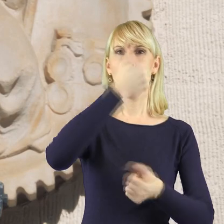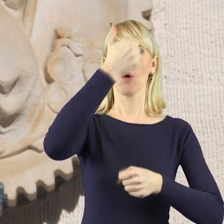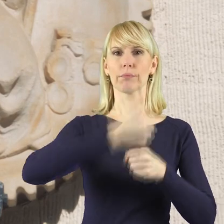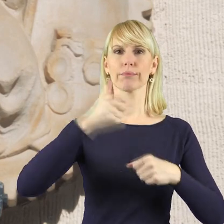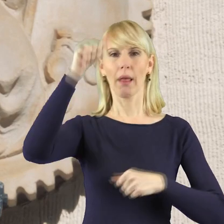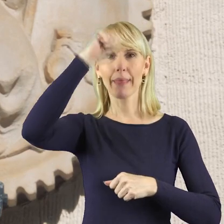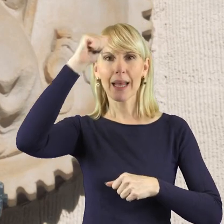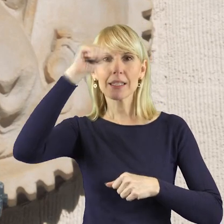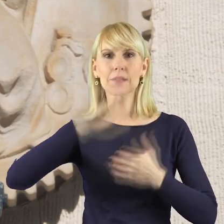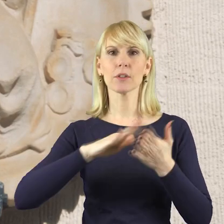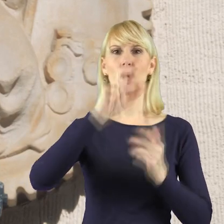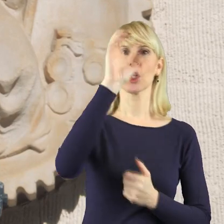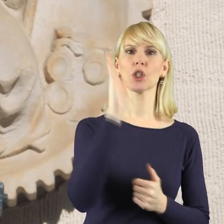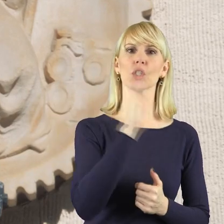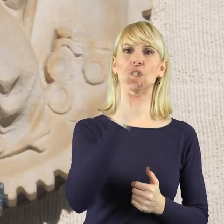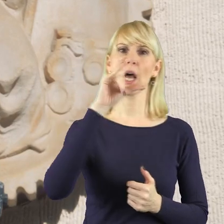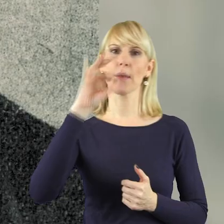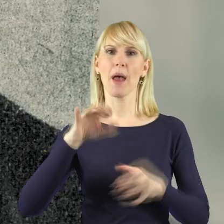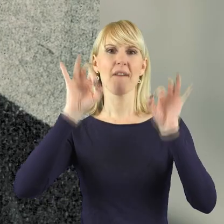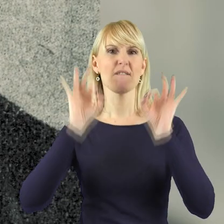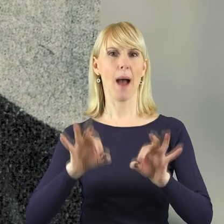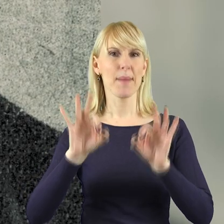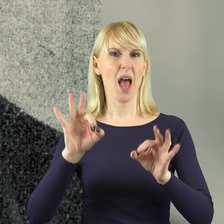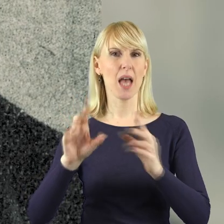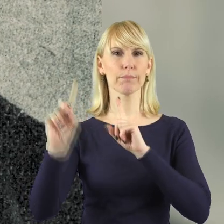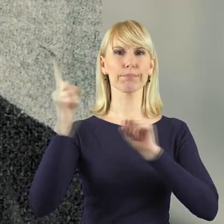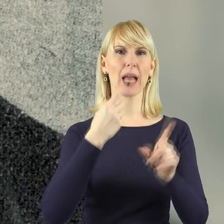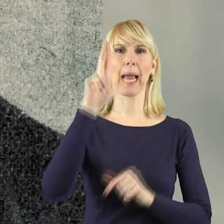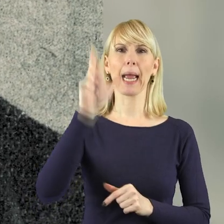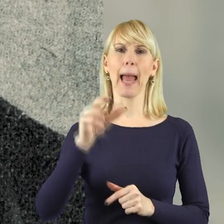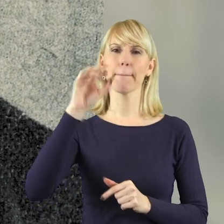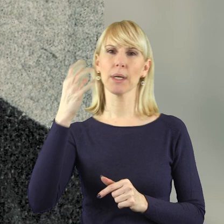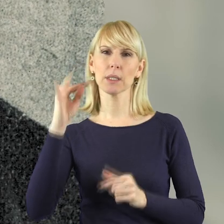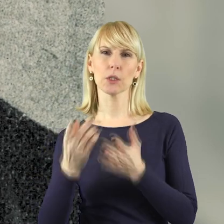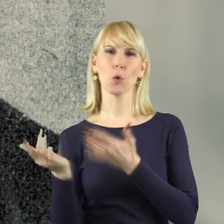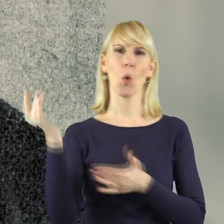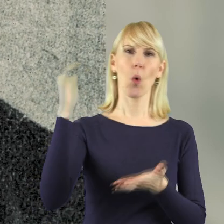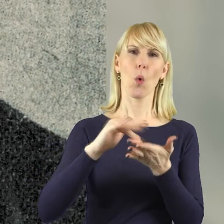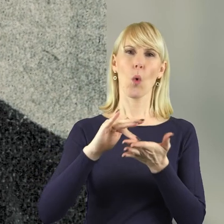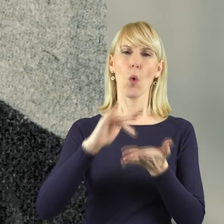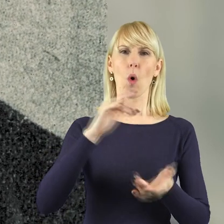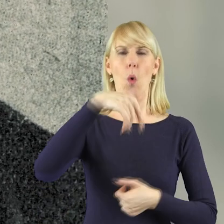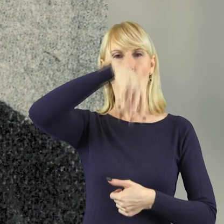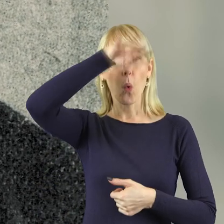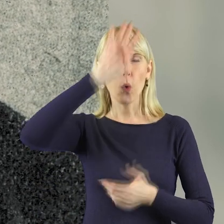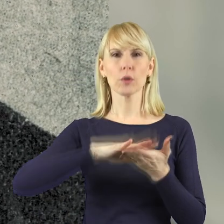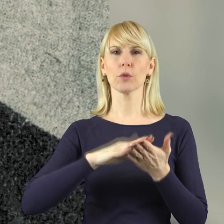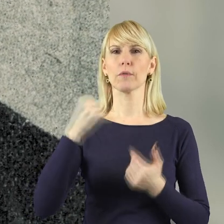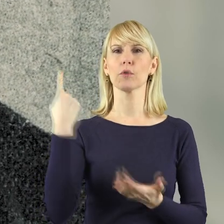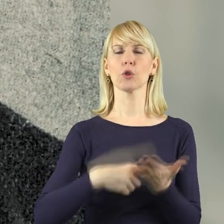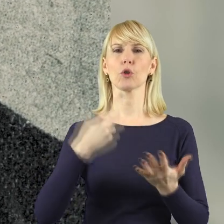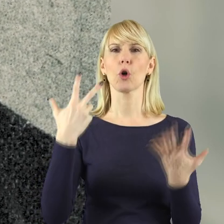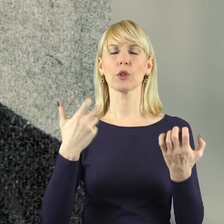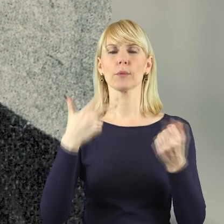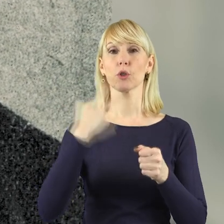Karola Gottlieba Steinerta, farbiarza z Chemnitz, który przeniósł się z rodziną do Łodzi i w 1834